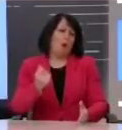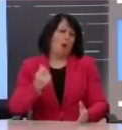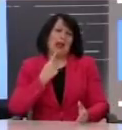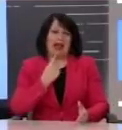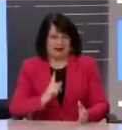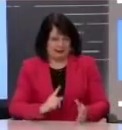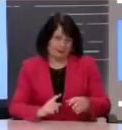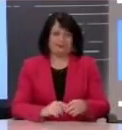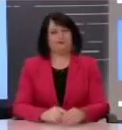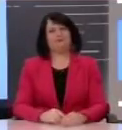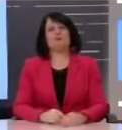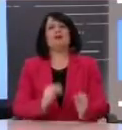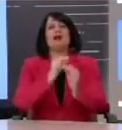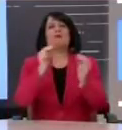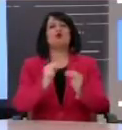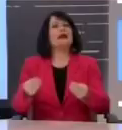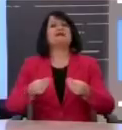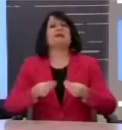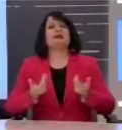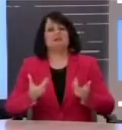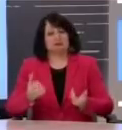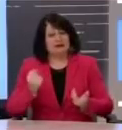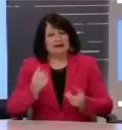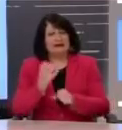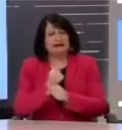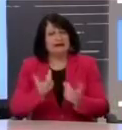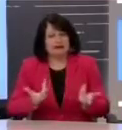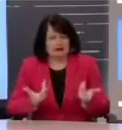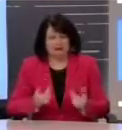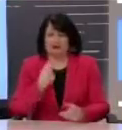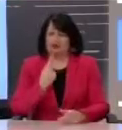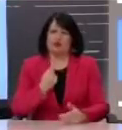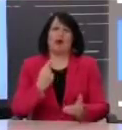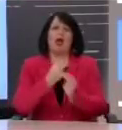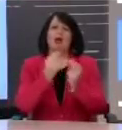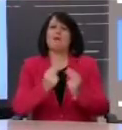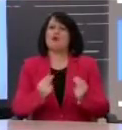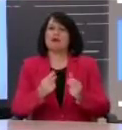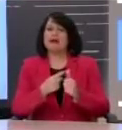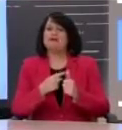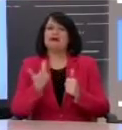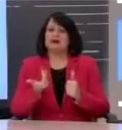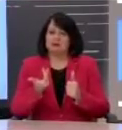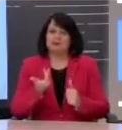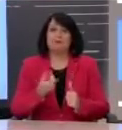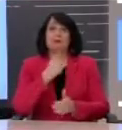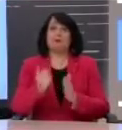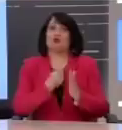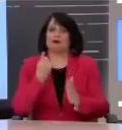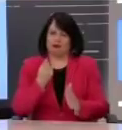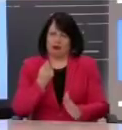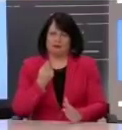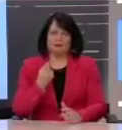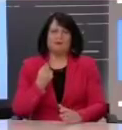Έρχομαι λοιπόν στα απτά αποτελέσματα. Απτό αποτέλεσμα, κυρίες και κύριοι συνάδελφοι, είναι το γεγονός ότι για πρώτη φορά